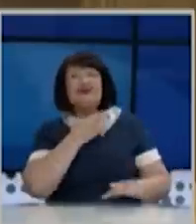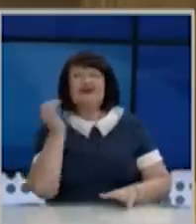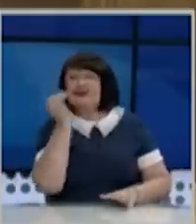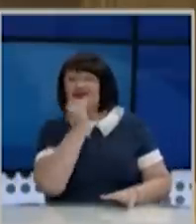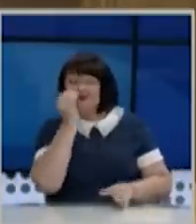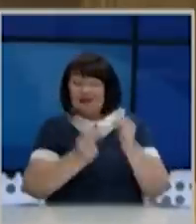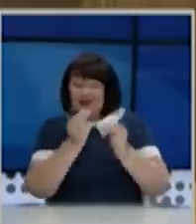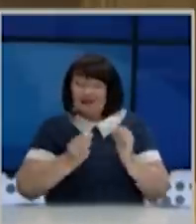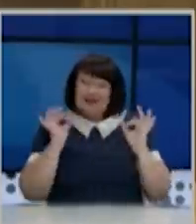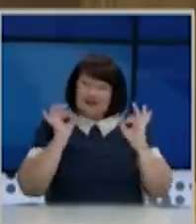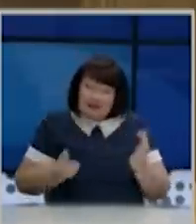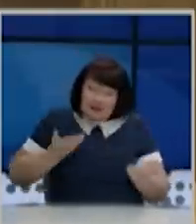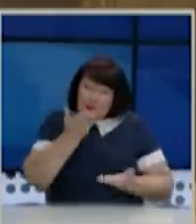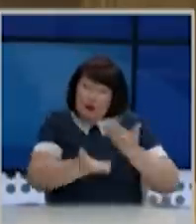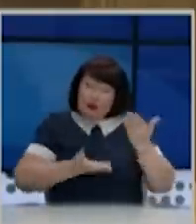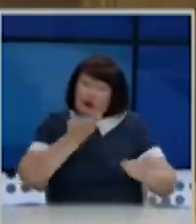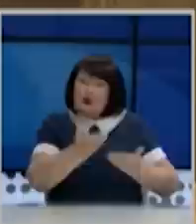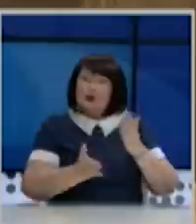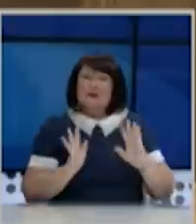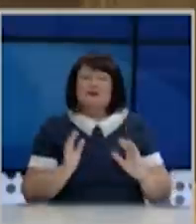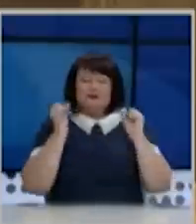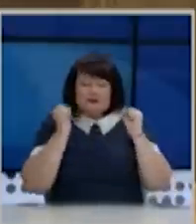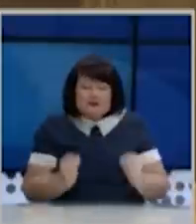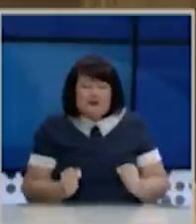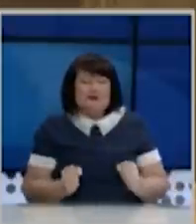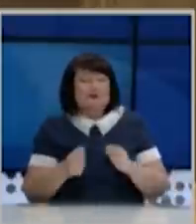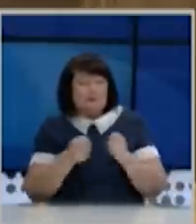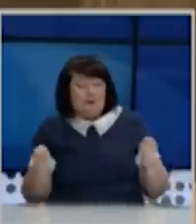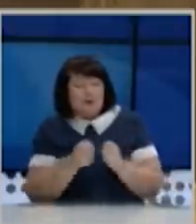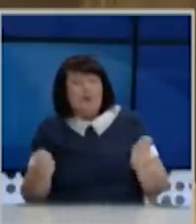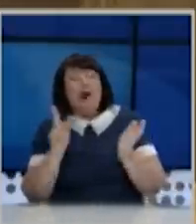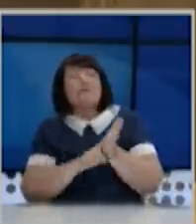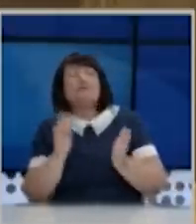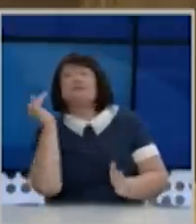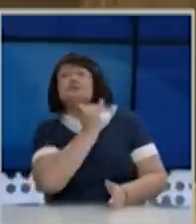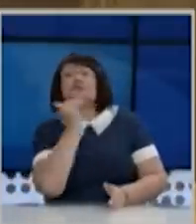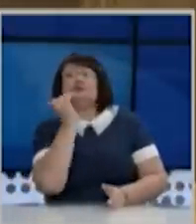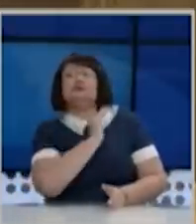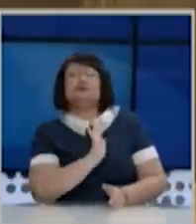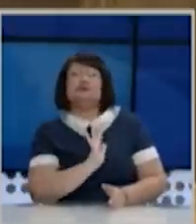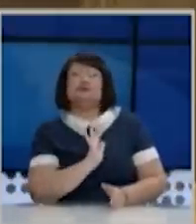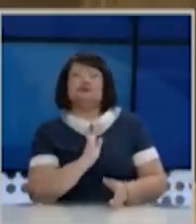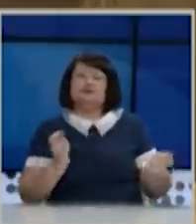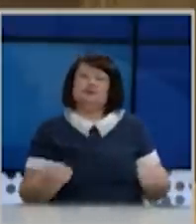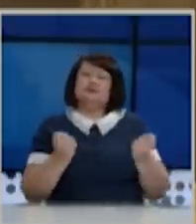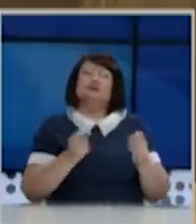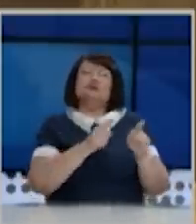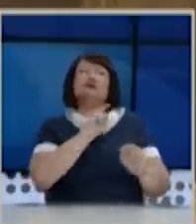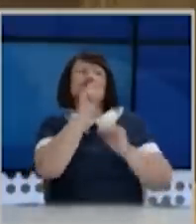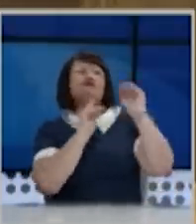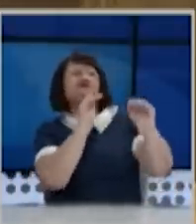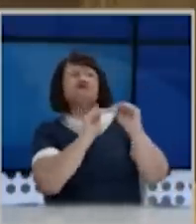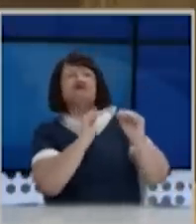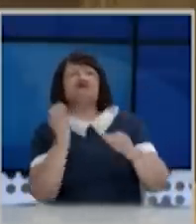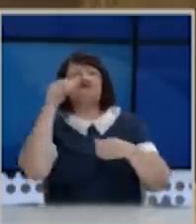και καταθέτοντας συγκεκριμένες προτάσεις για τα βασικά μέτρα που έπρεπε γρήγορα να λυθούν, με ερωτήσεις στη Βουλή,